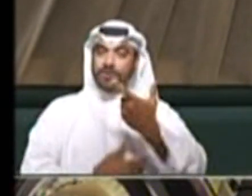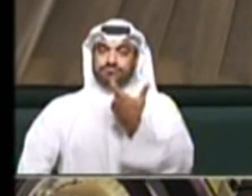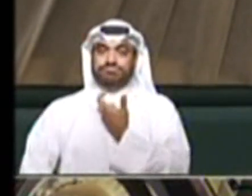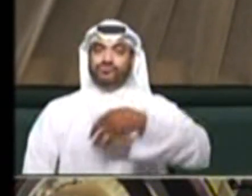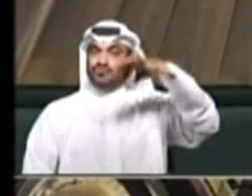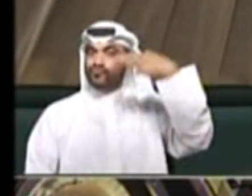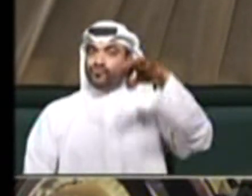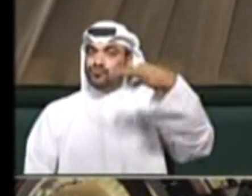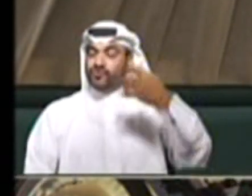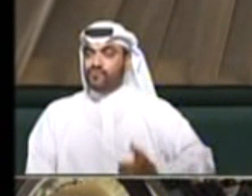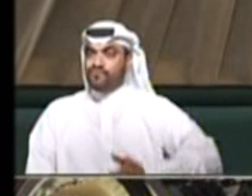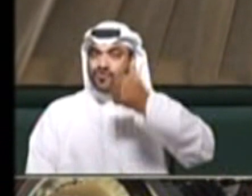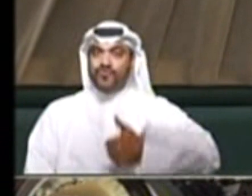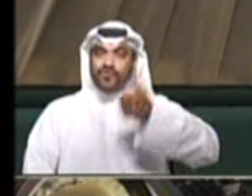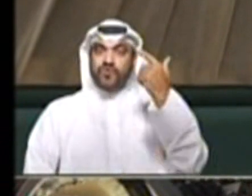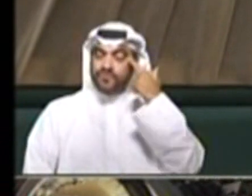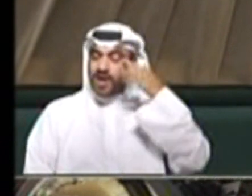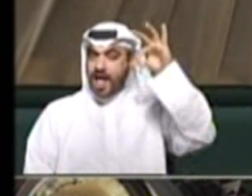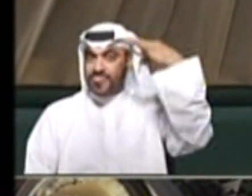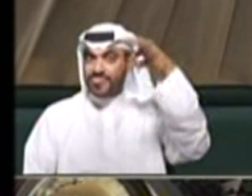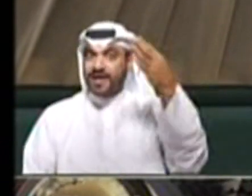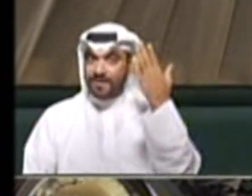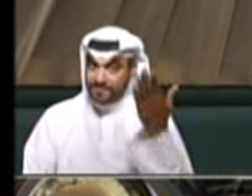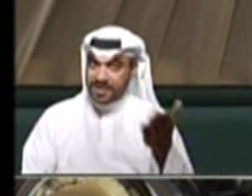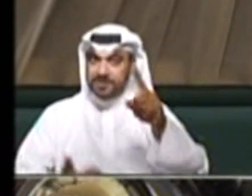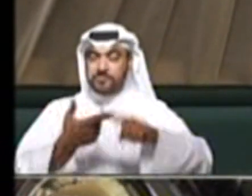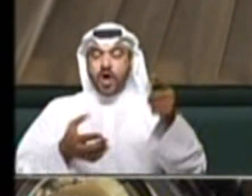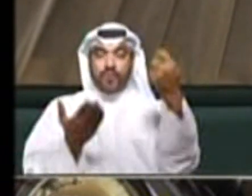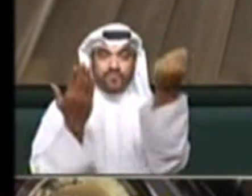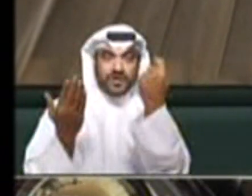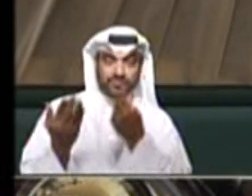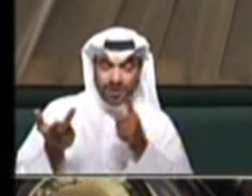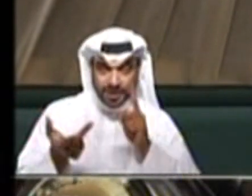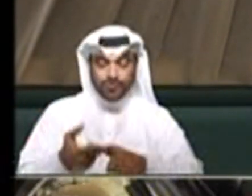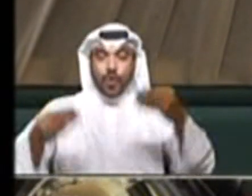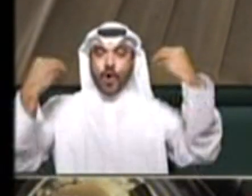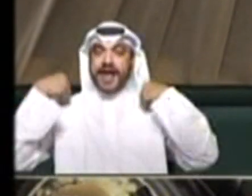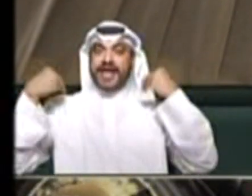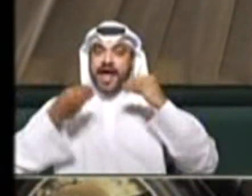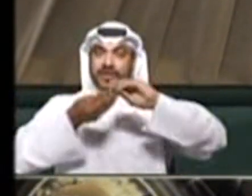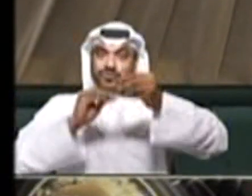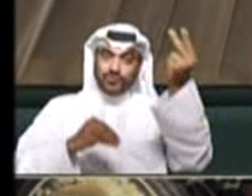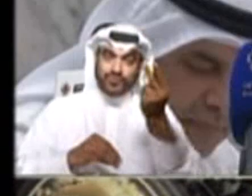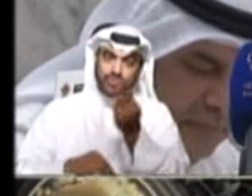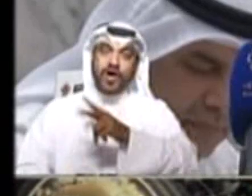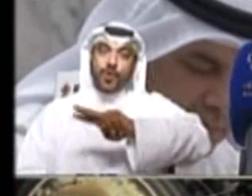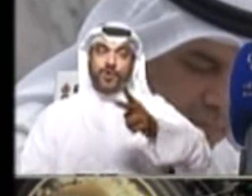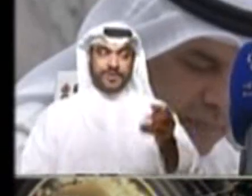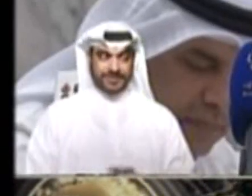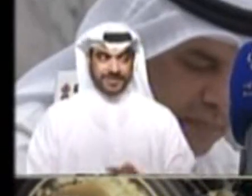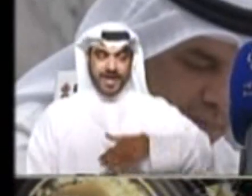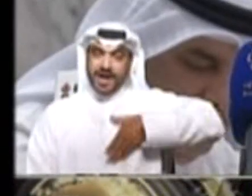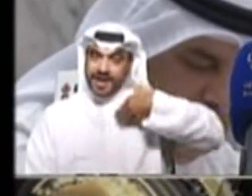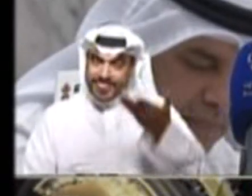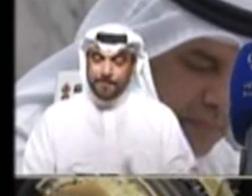من المواطنين بذكاء وبفنون وبرياضة وبشتى المجالات. نرجو من الله